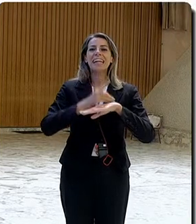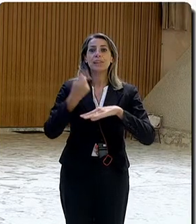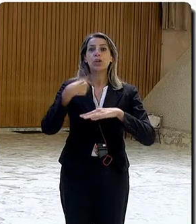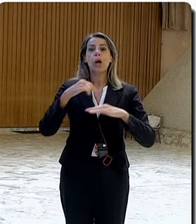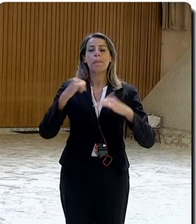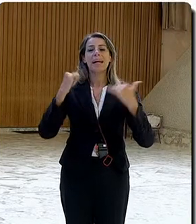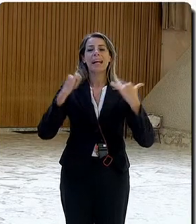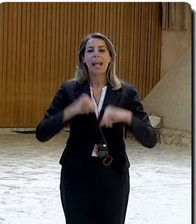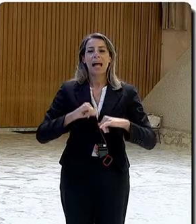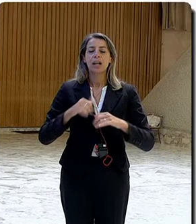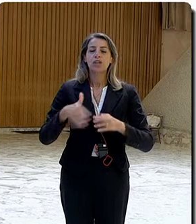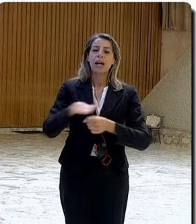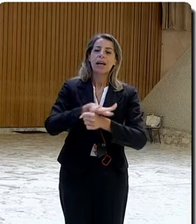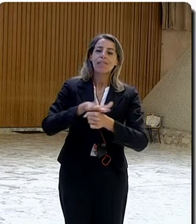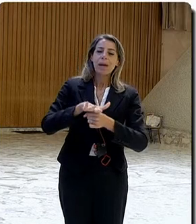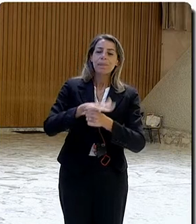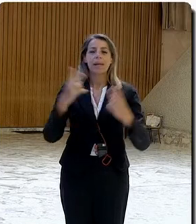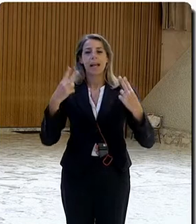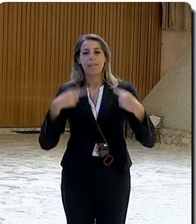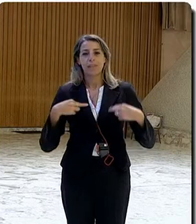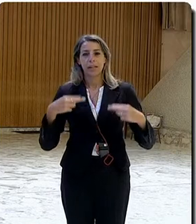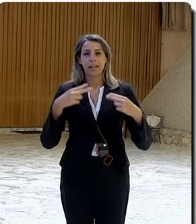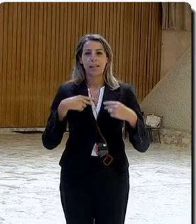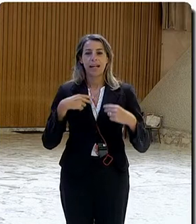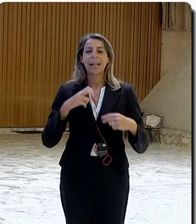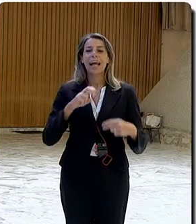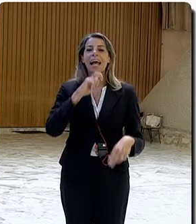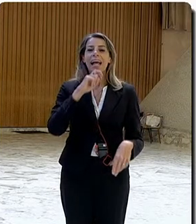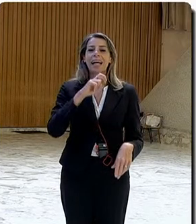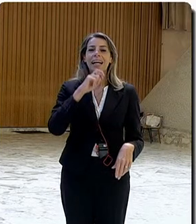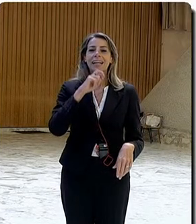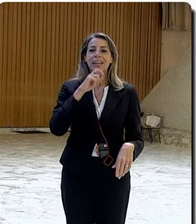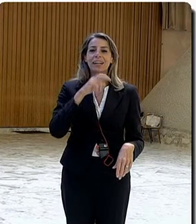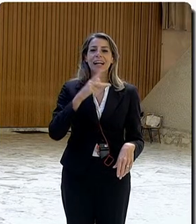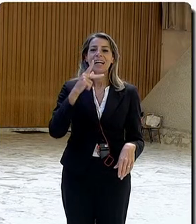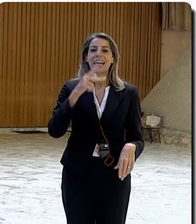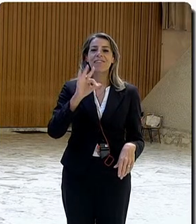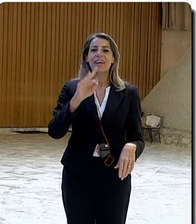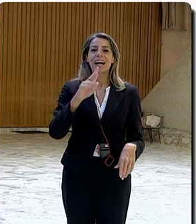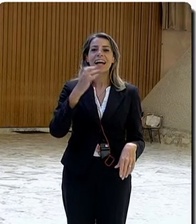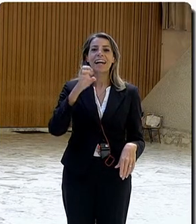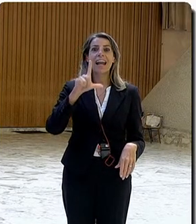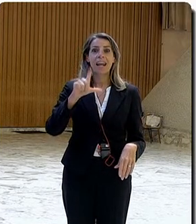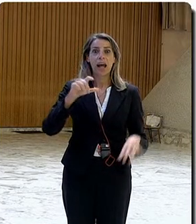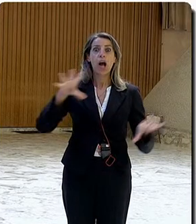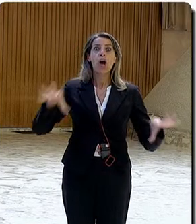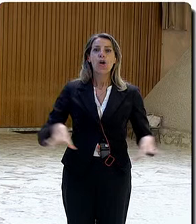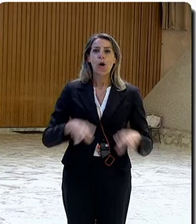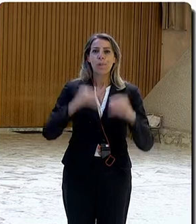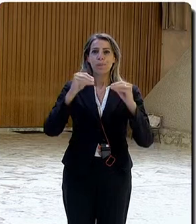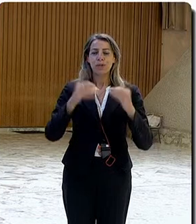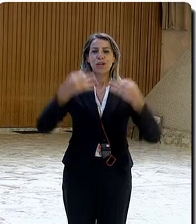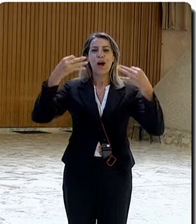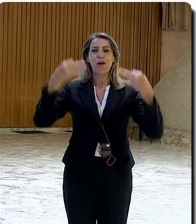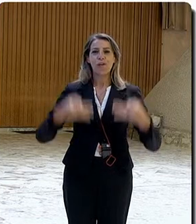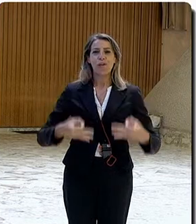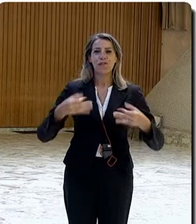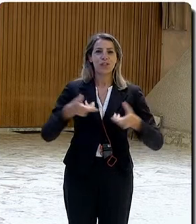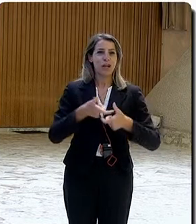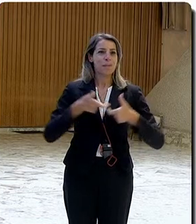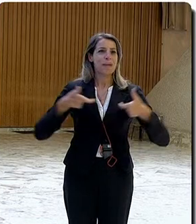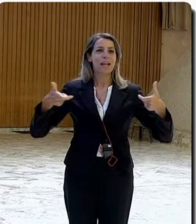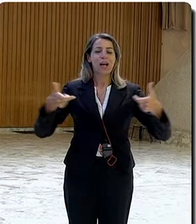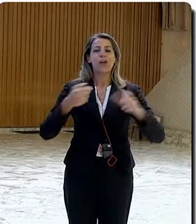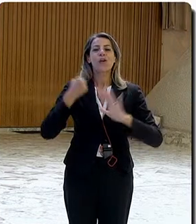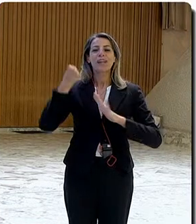laici, la famiglia e la vita, il cardinale Kevin Farrell, che aprirà ufficialmente il